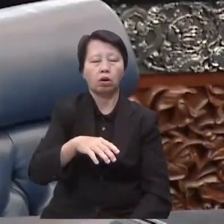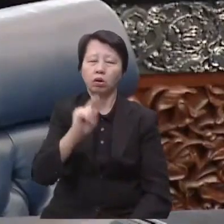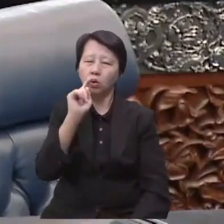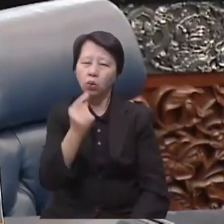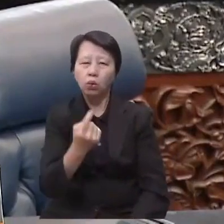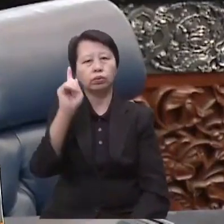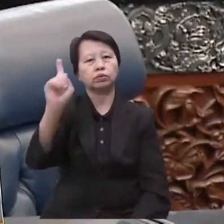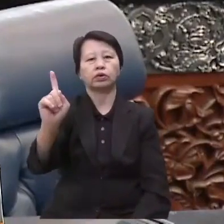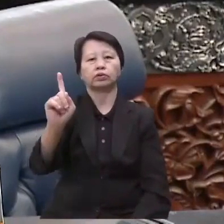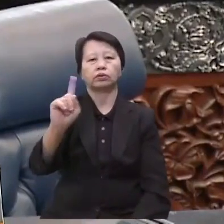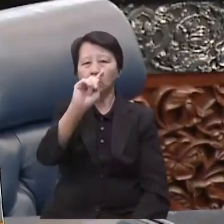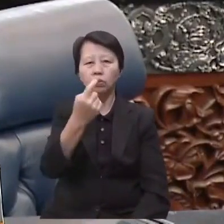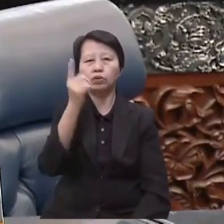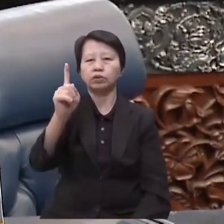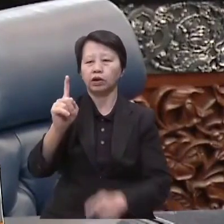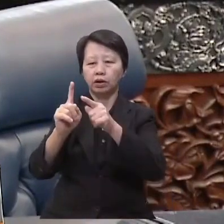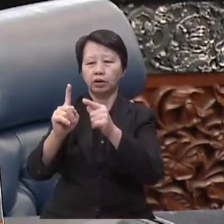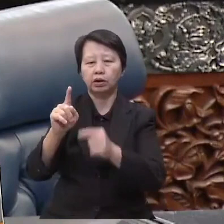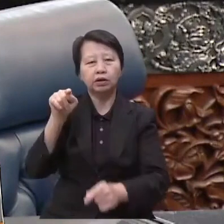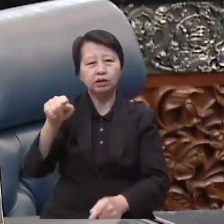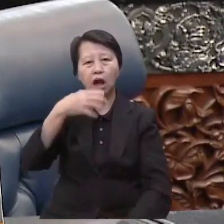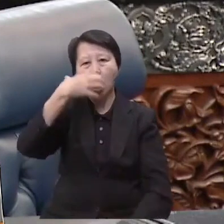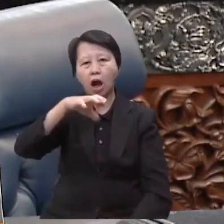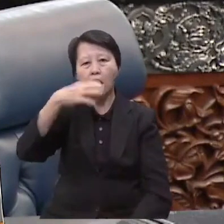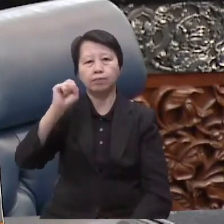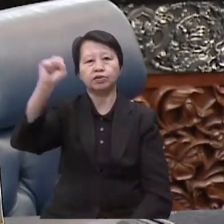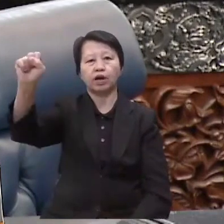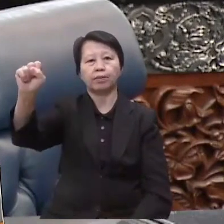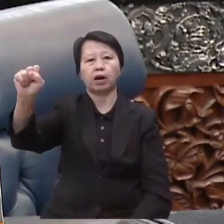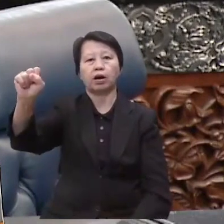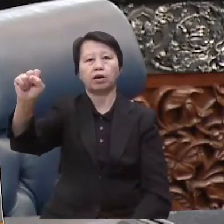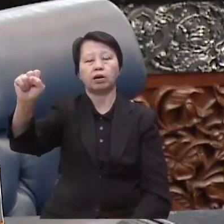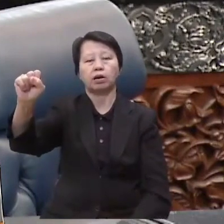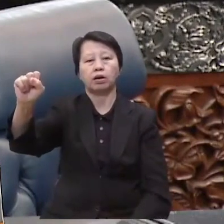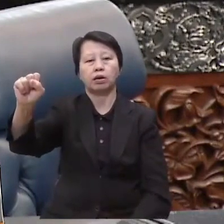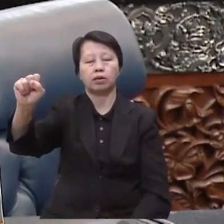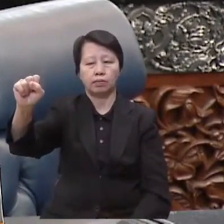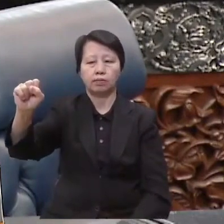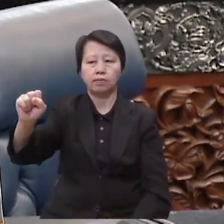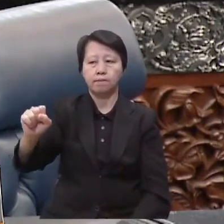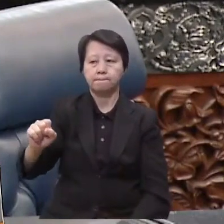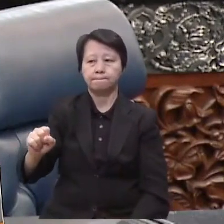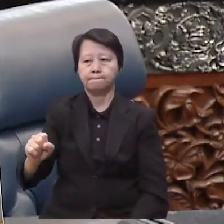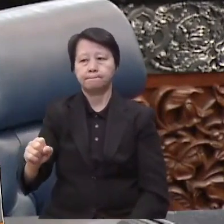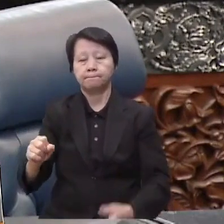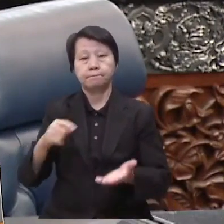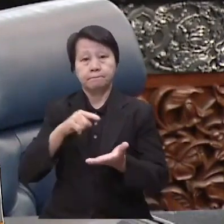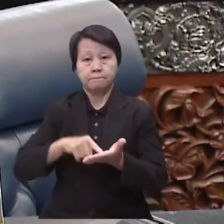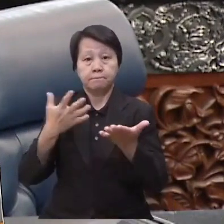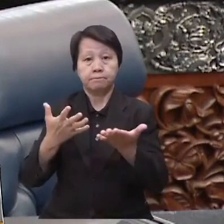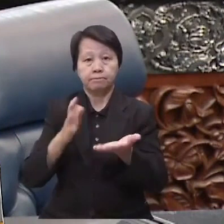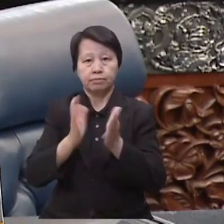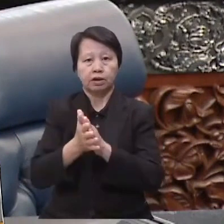satu saja yang titik panas ini terdapat di Sabah di negara kita jadi isu ini menyebabkan